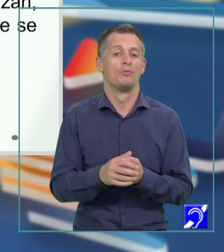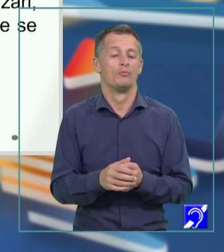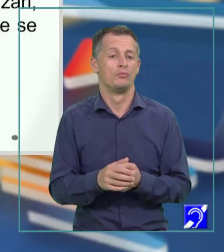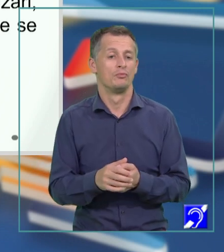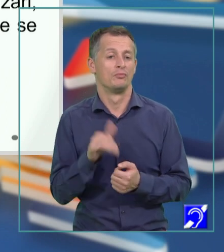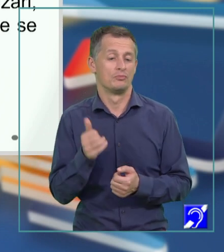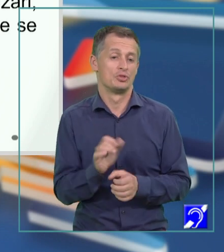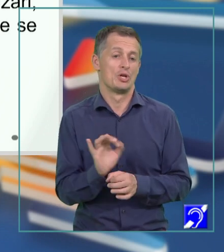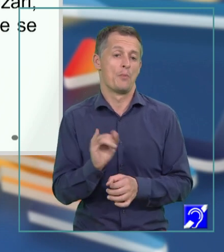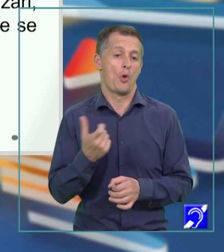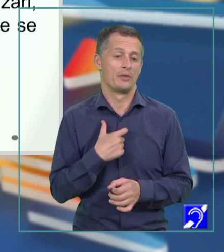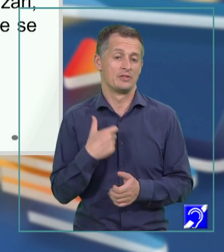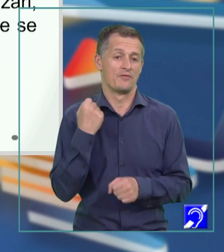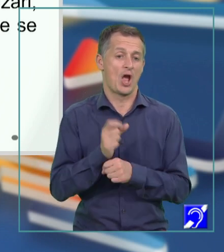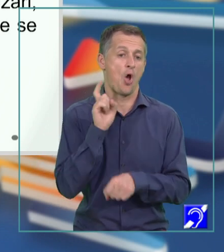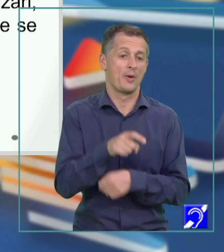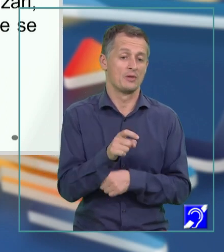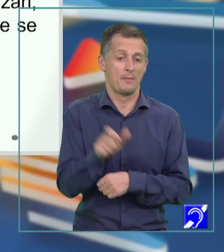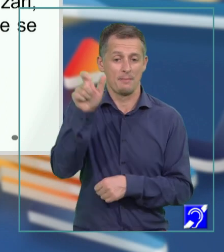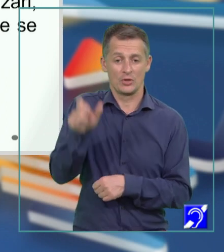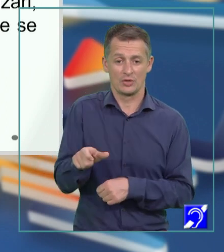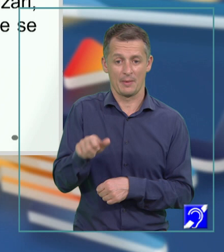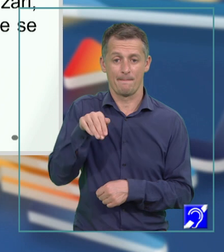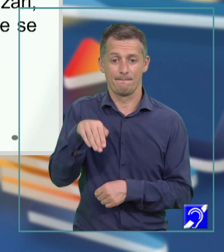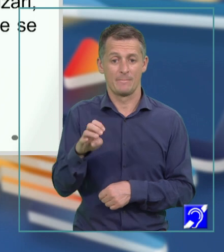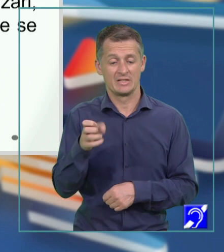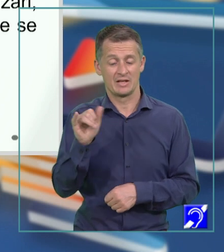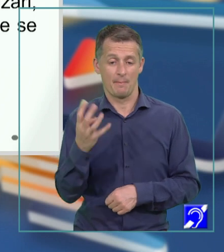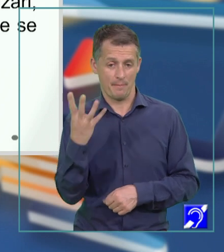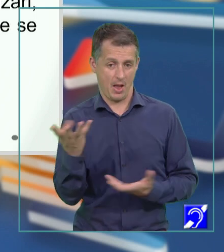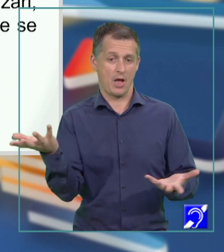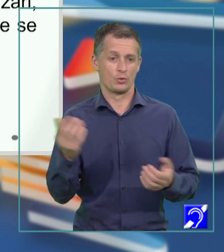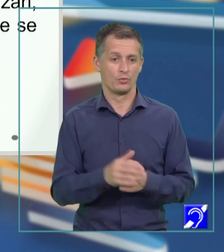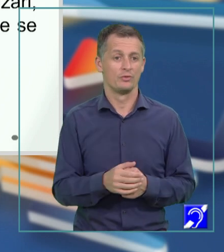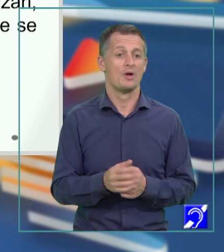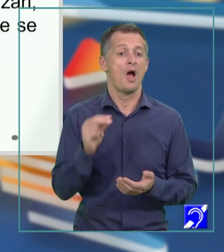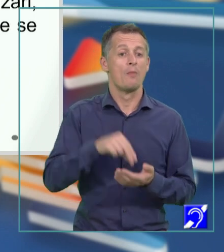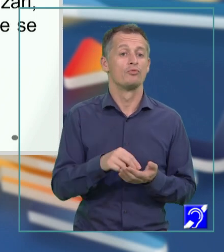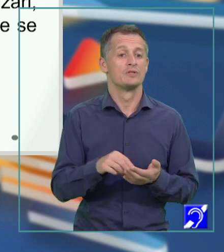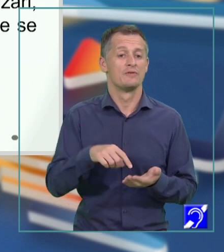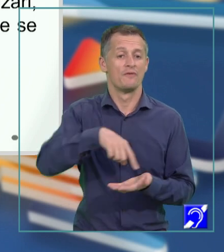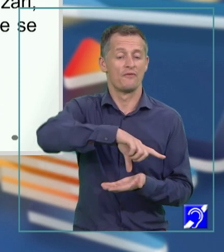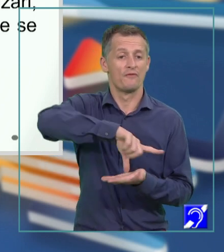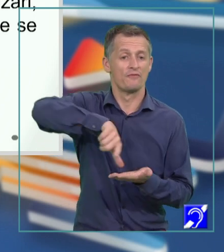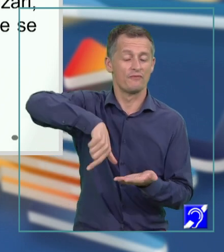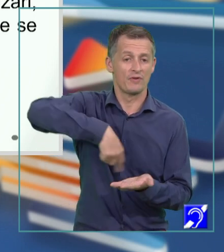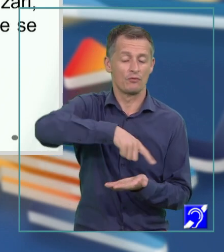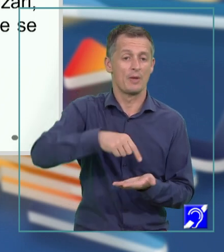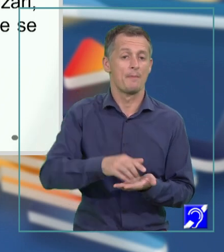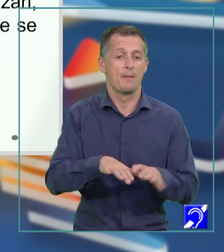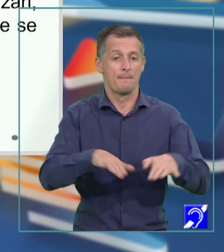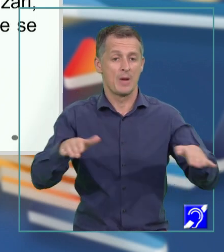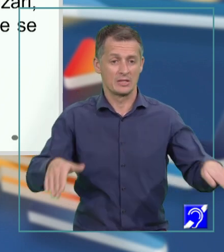Prin urmare, A, 4. Am pus farfuriile pe masă, adică pe mobilier, pe obiectul